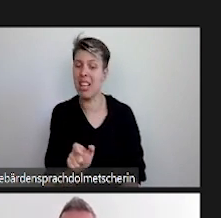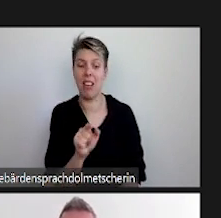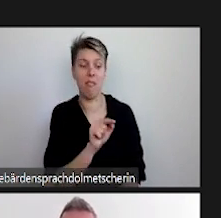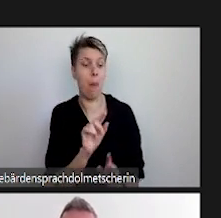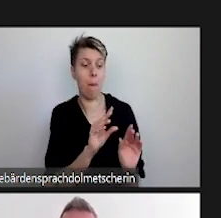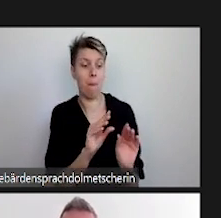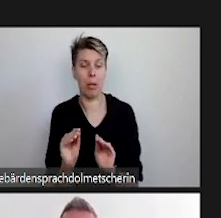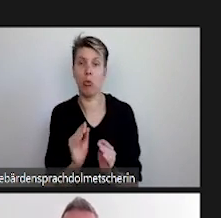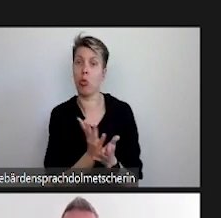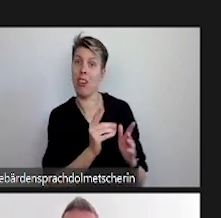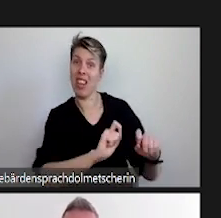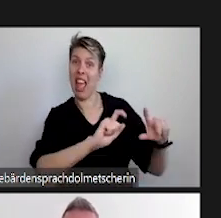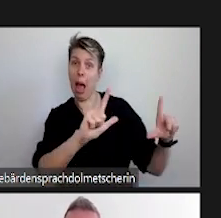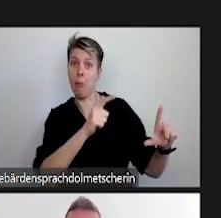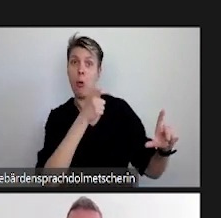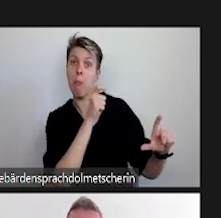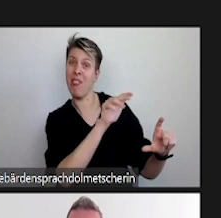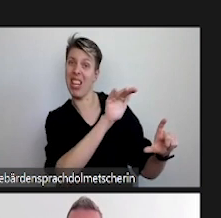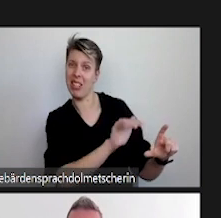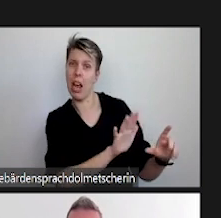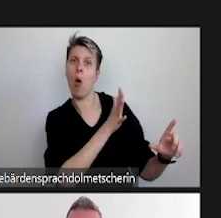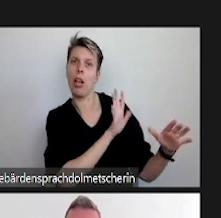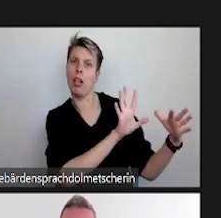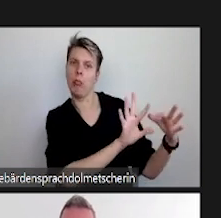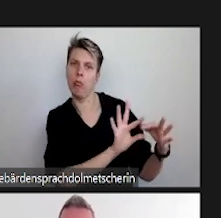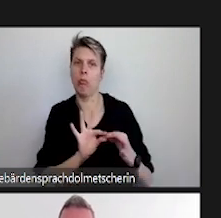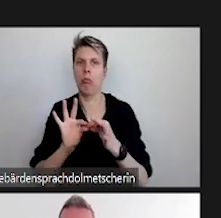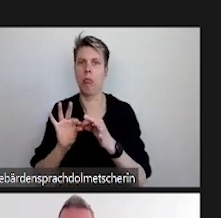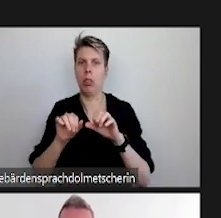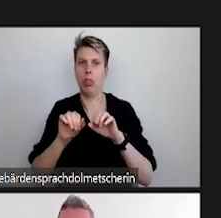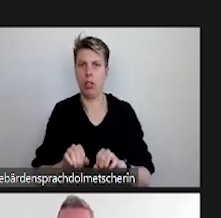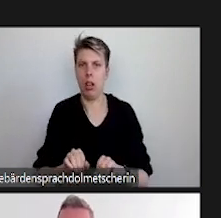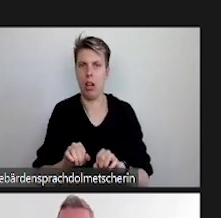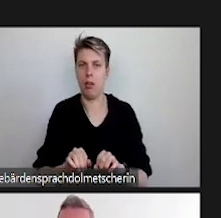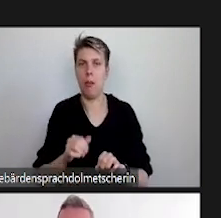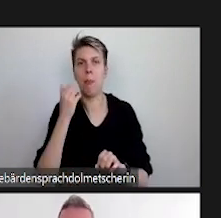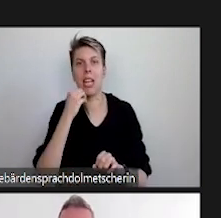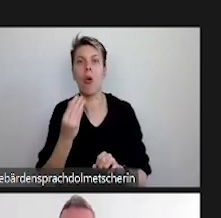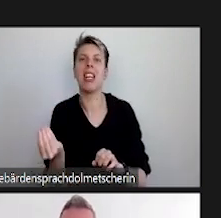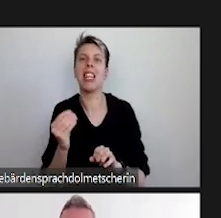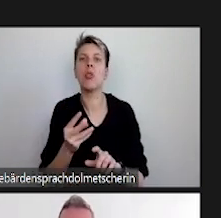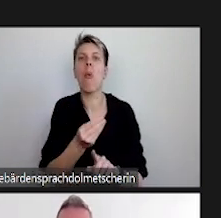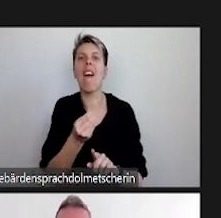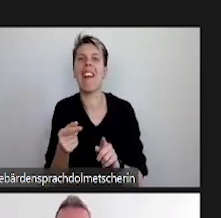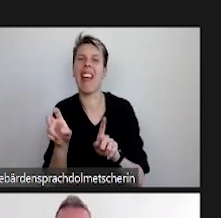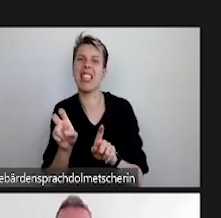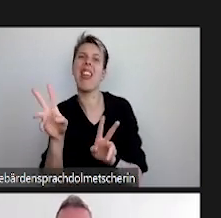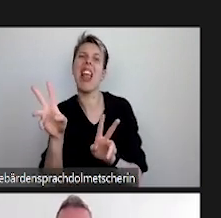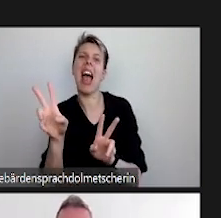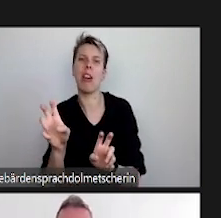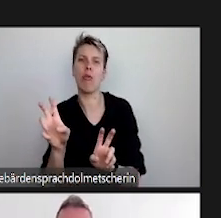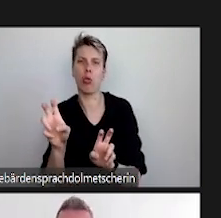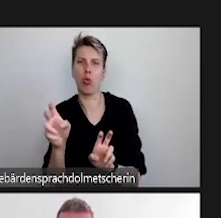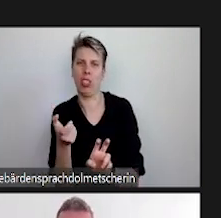Abbildung auftauchen. Da würden wir empfehlen, die dann eben dadurch zu kennzeichnen, dass Sie die in Anführungszeichen